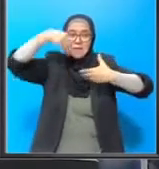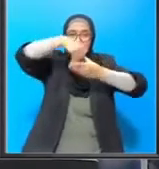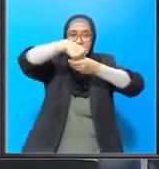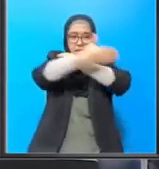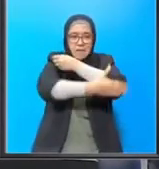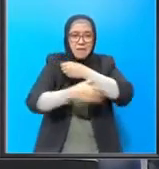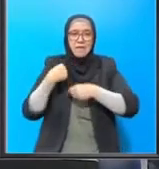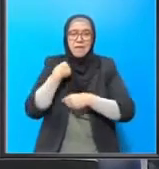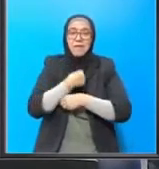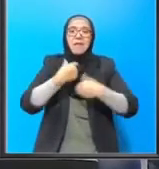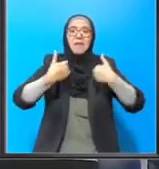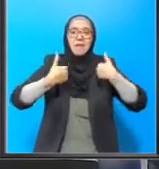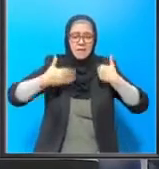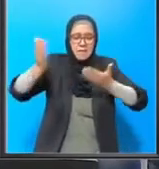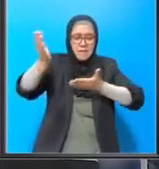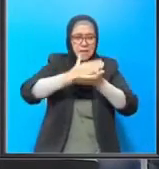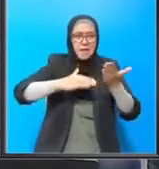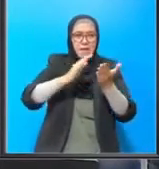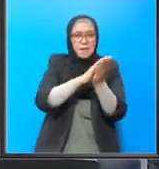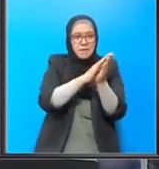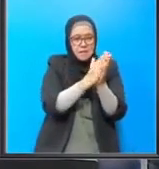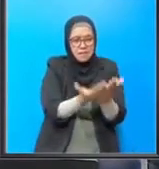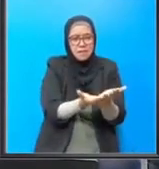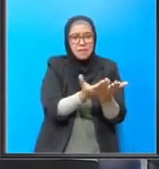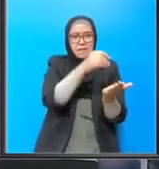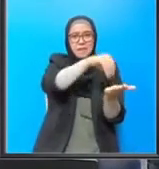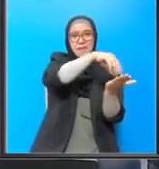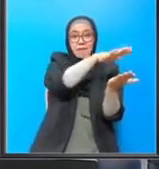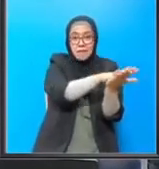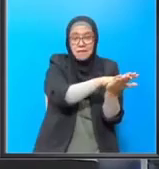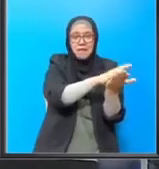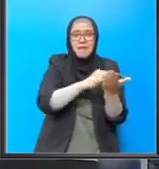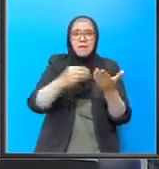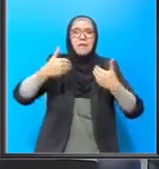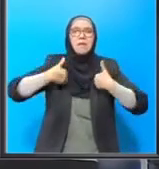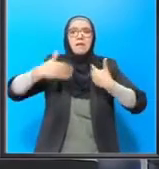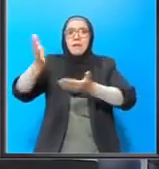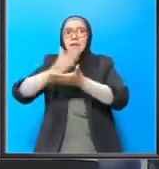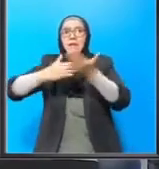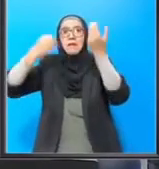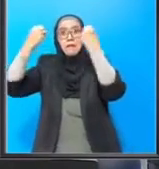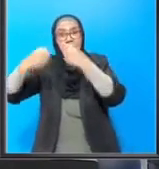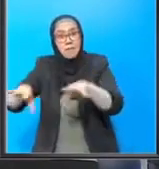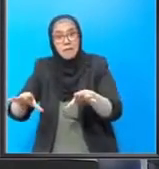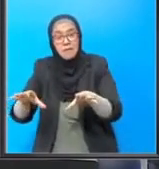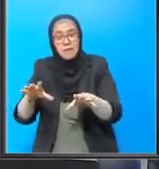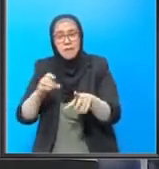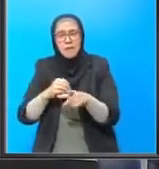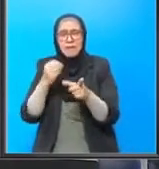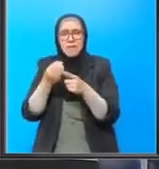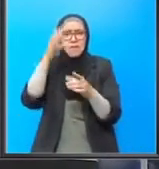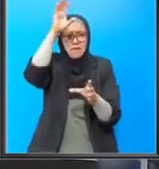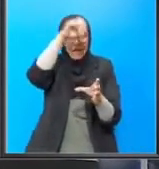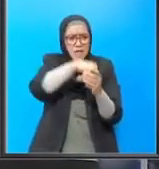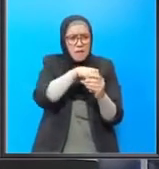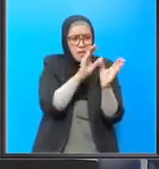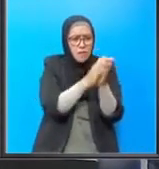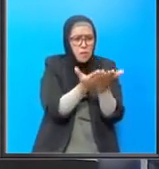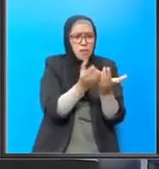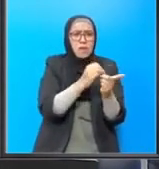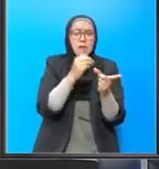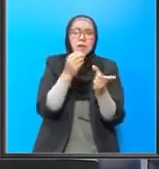yang dibukukan dan ada yang hilang sama ada dalam buku ataupun di